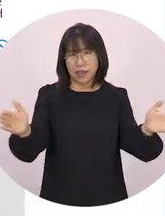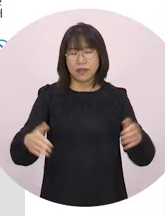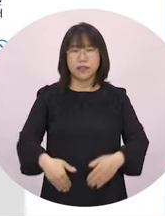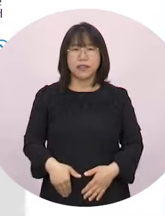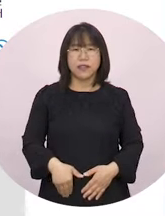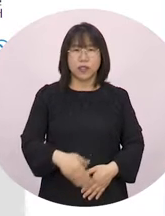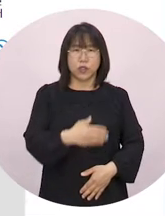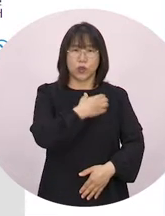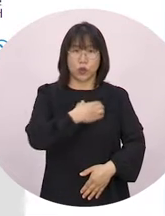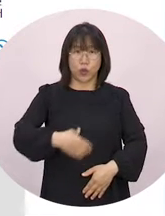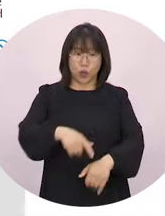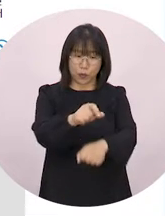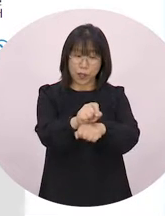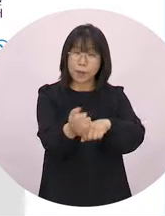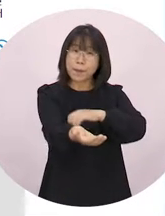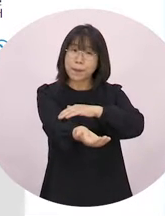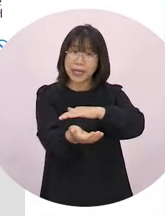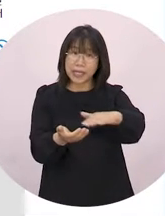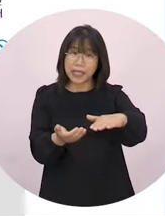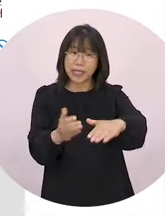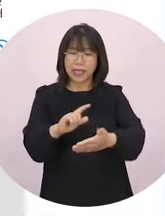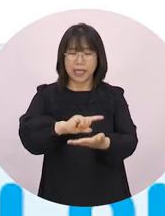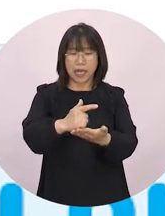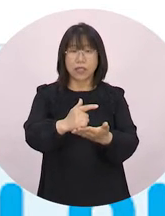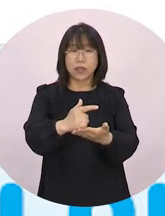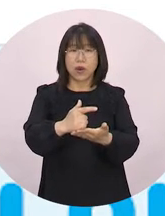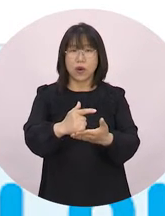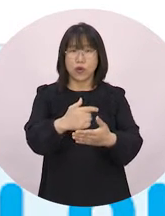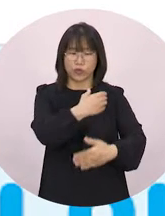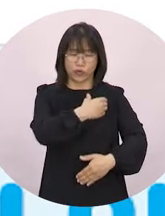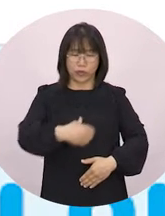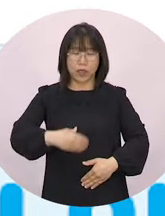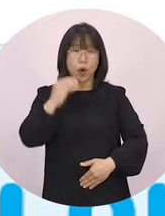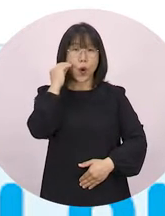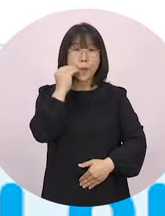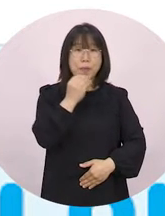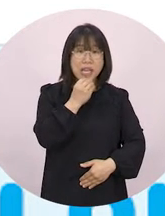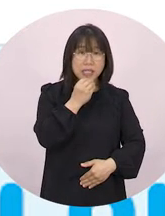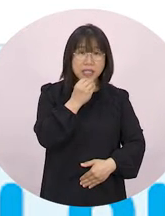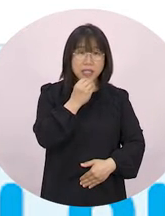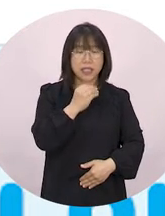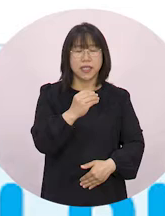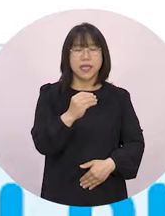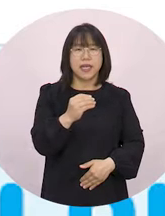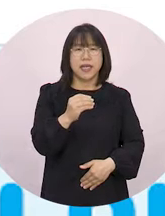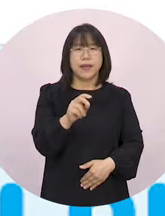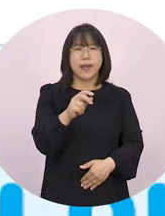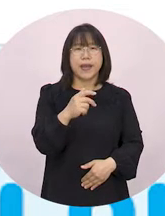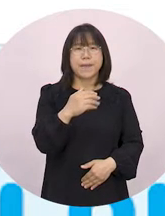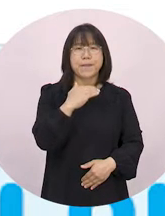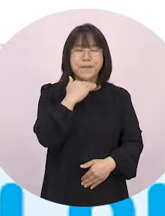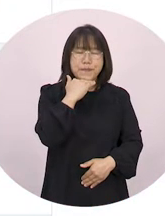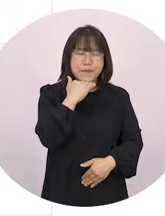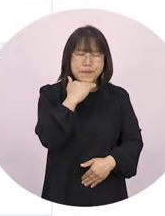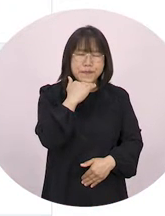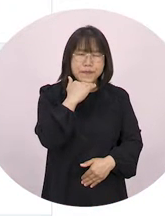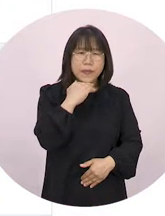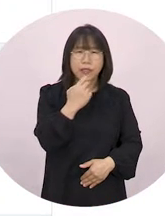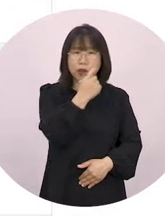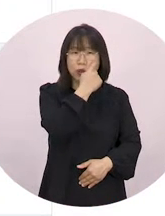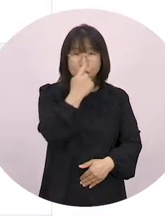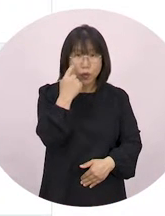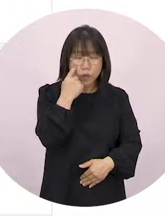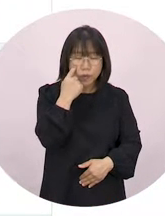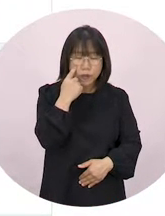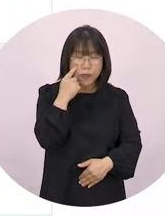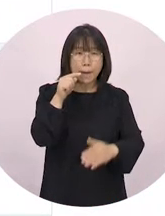시작했습니다. 동주민센터 방문 전 강서구청 홈페이지 첫 화면에 있는 주민센터 민원대기 현황